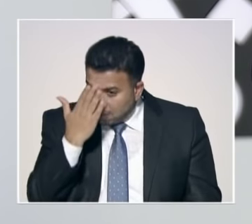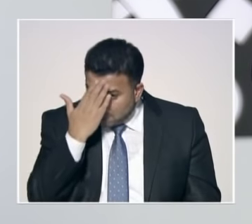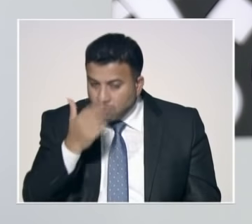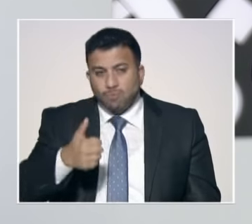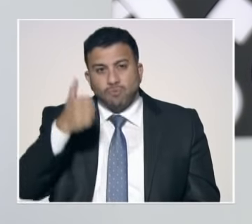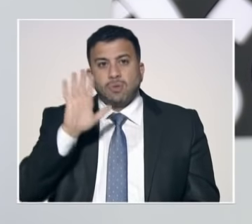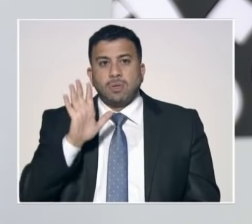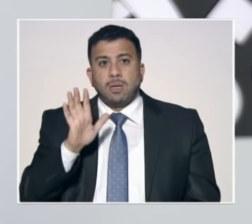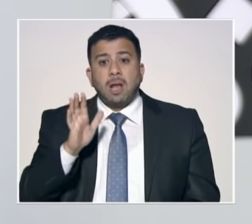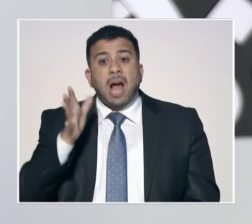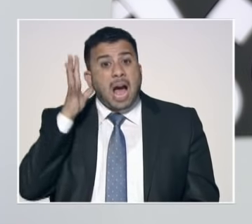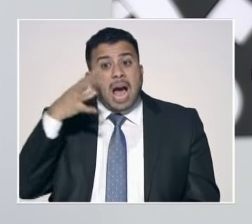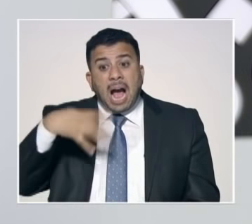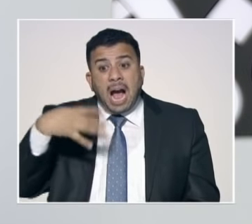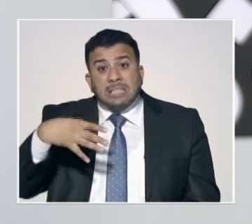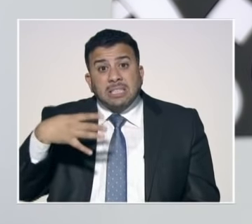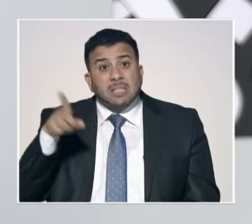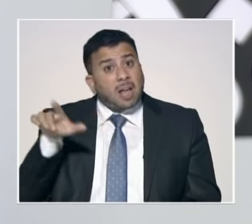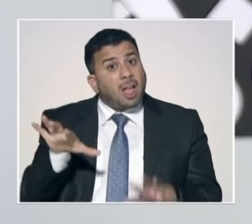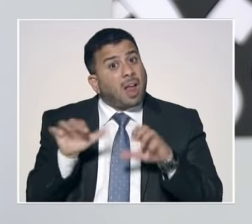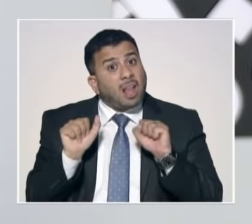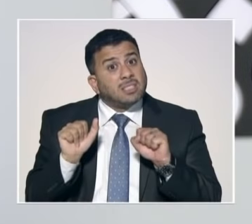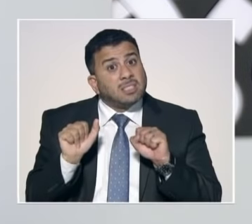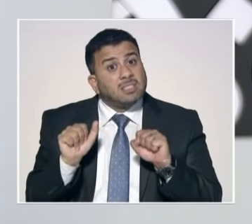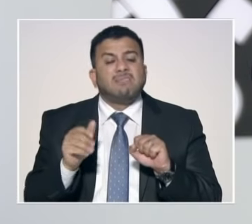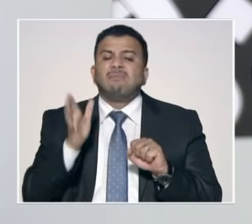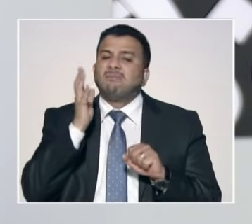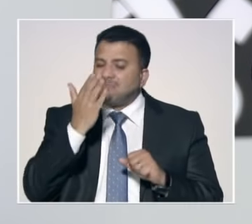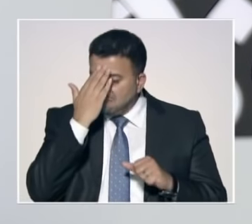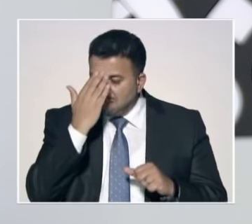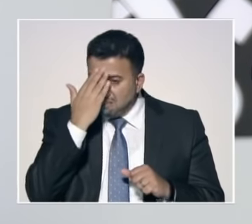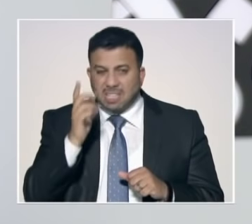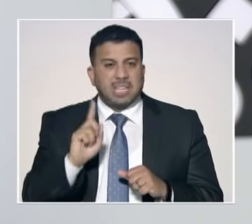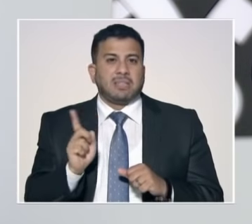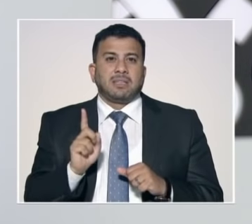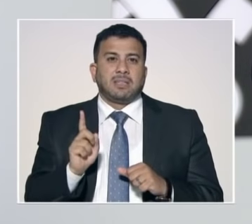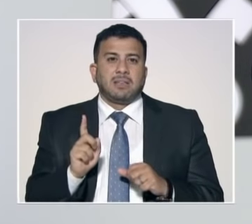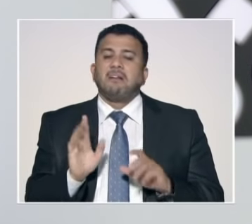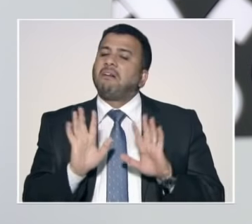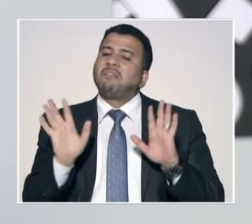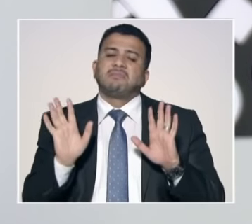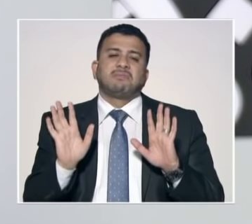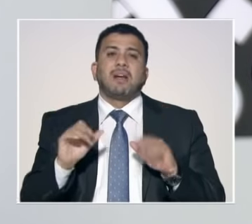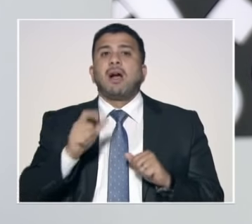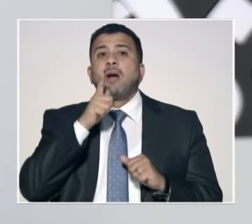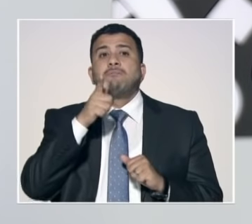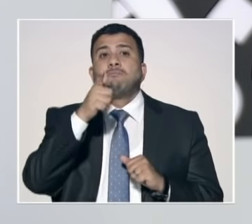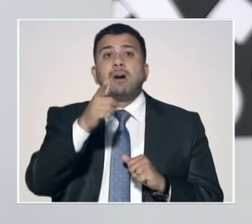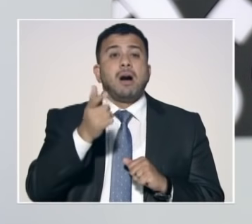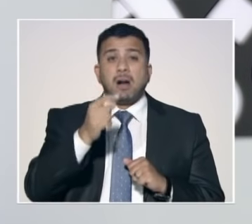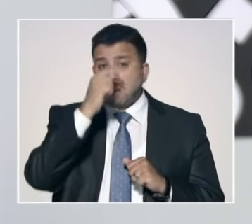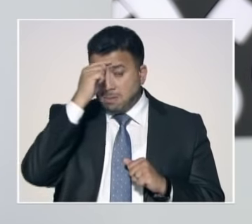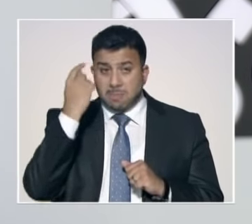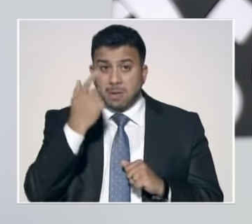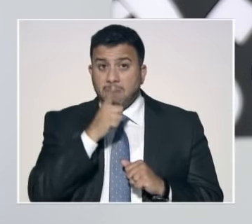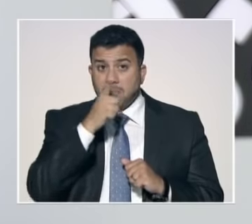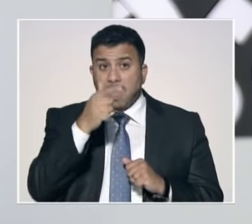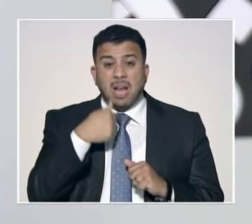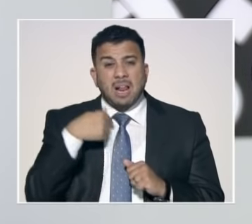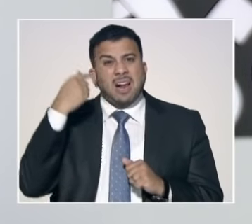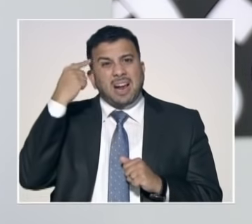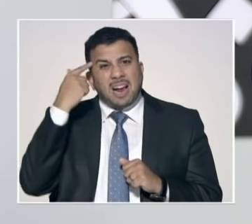صلاة العشاء، نفترض صلاة العشاء نسي سجدتي السهو لأمر يجبر بسجدتي السهو، وما تذكر